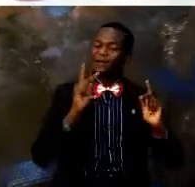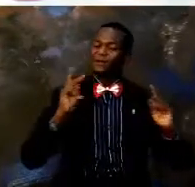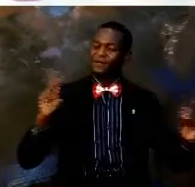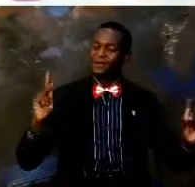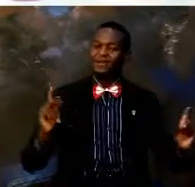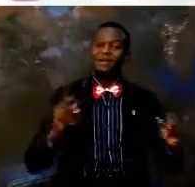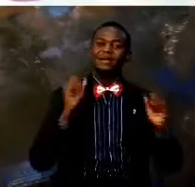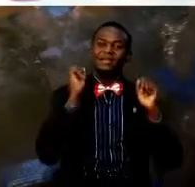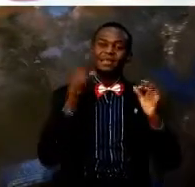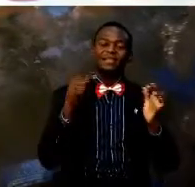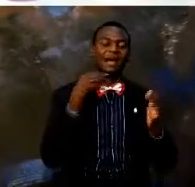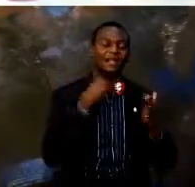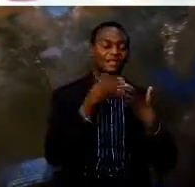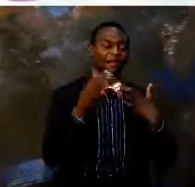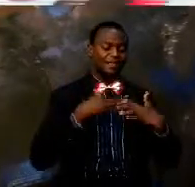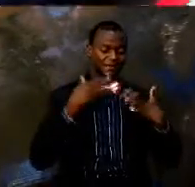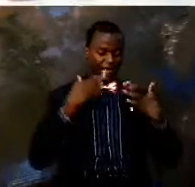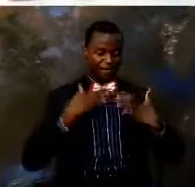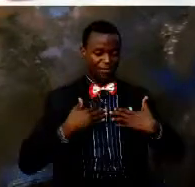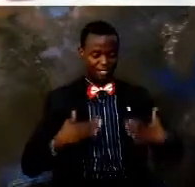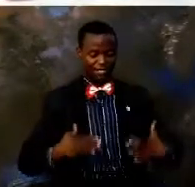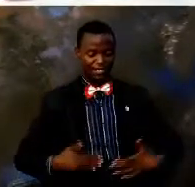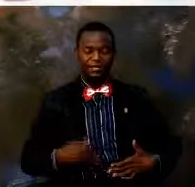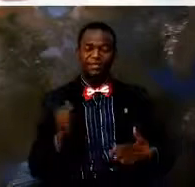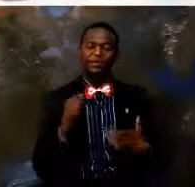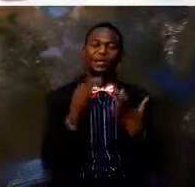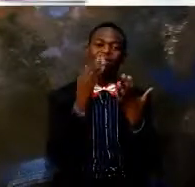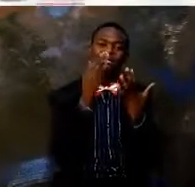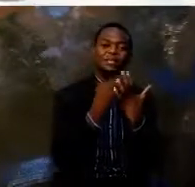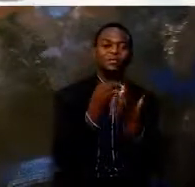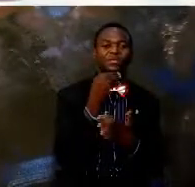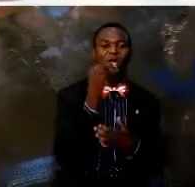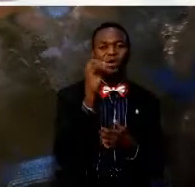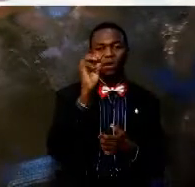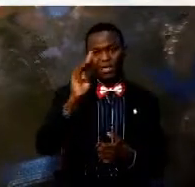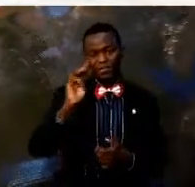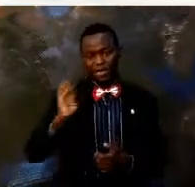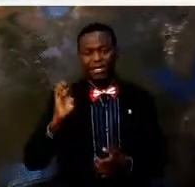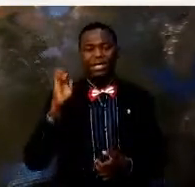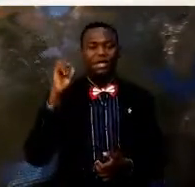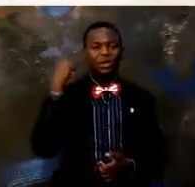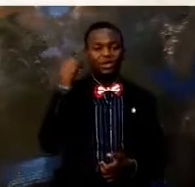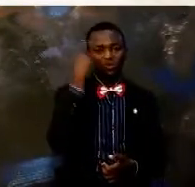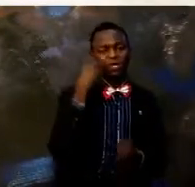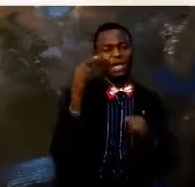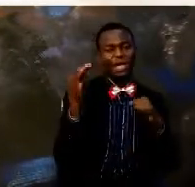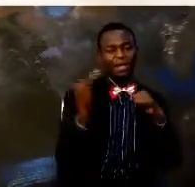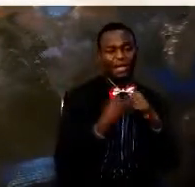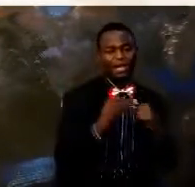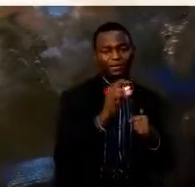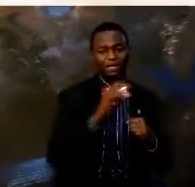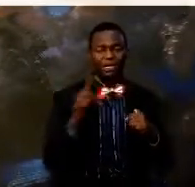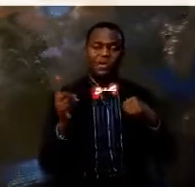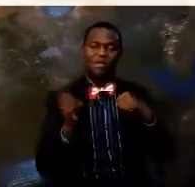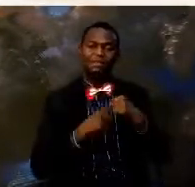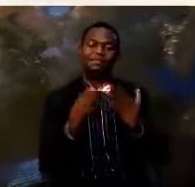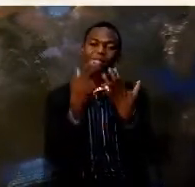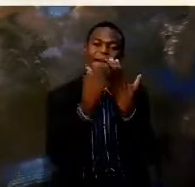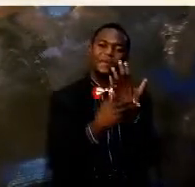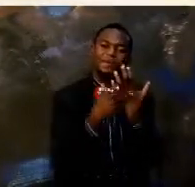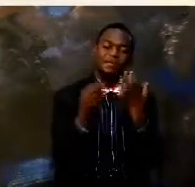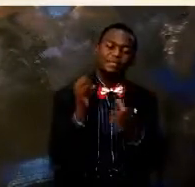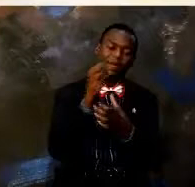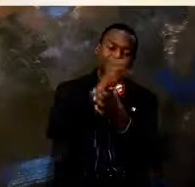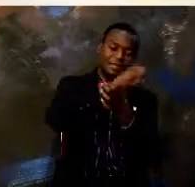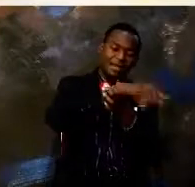ila alifanyika tu mwili. Ndio maana katika kitabu cha Waebrania sura ile ya nane na mstari ule wa sita, Biblia inasema sadaka